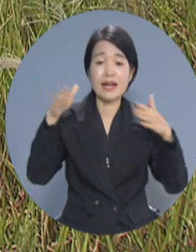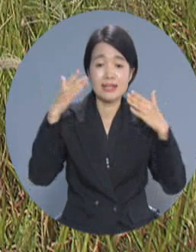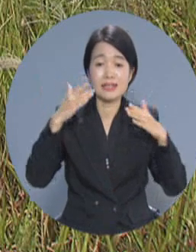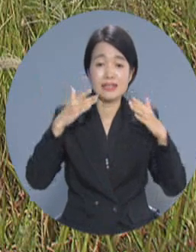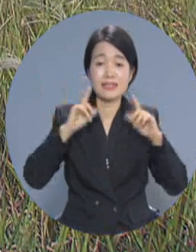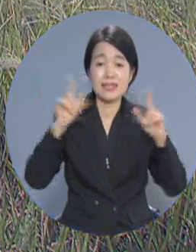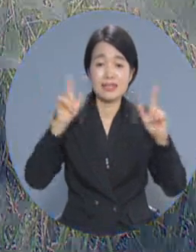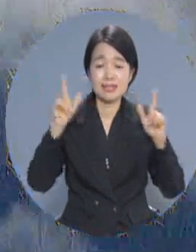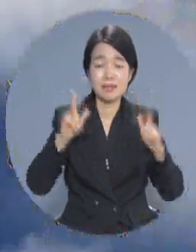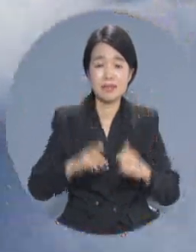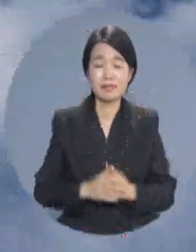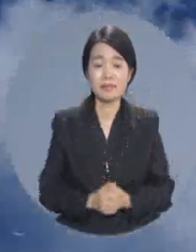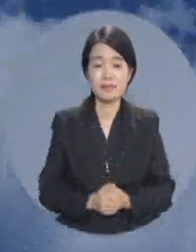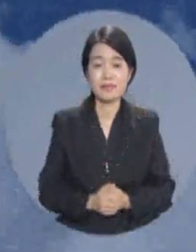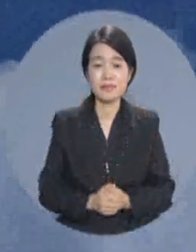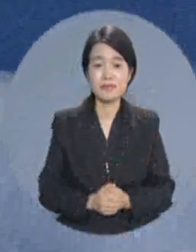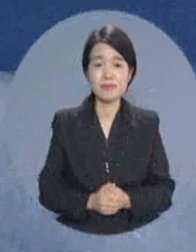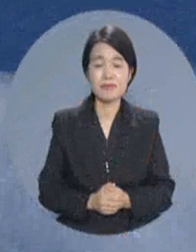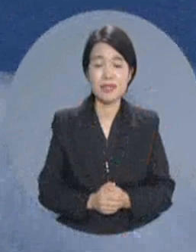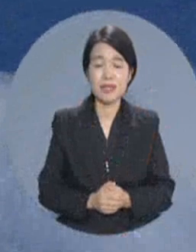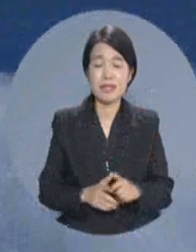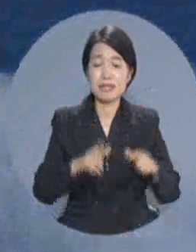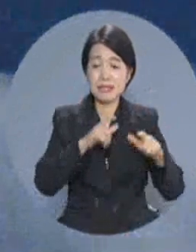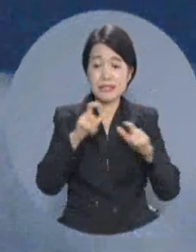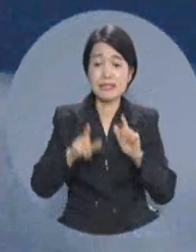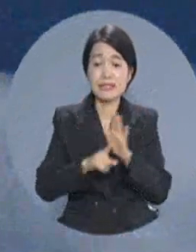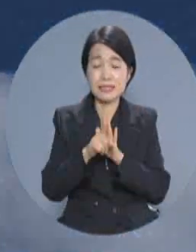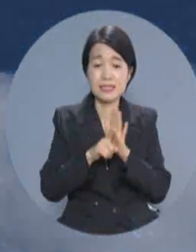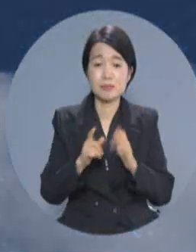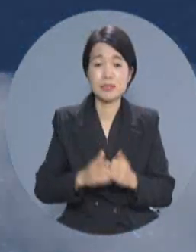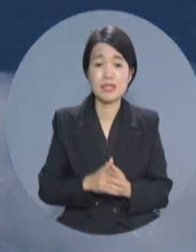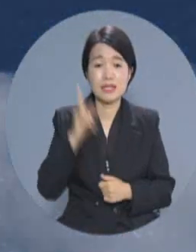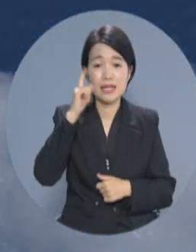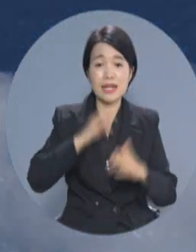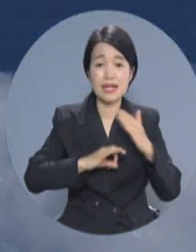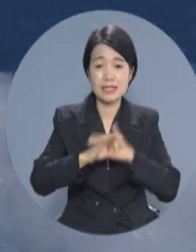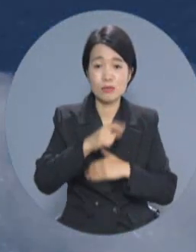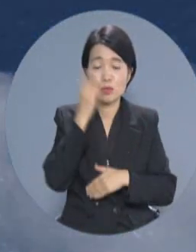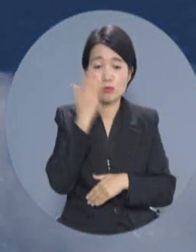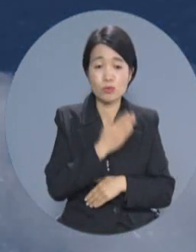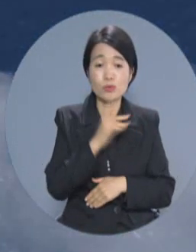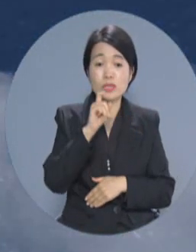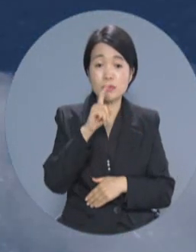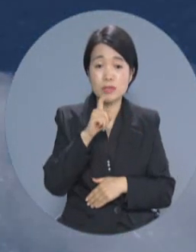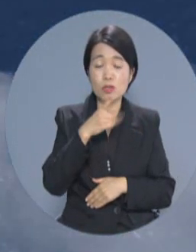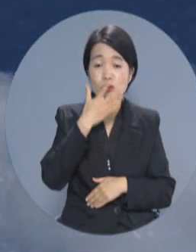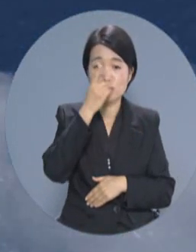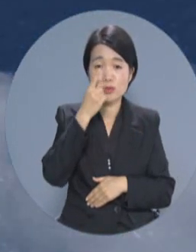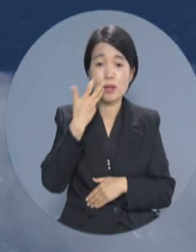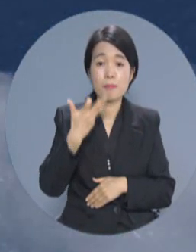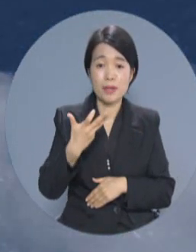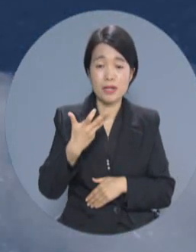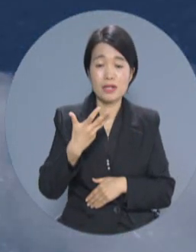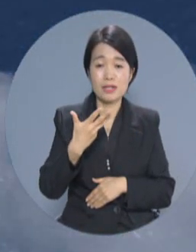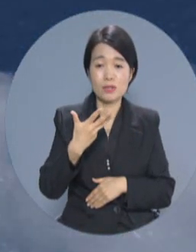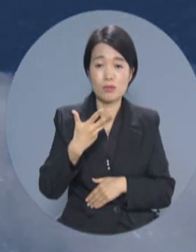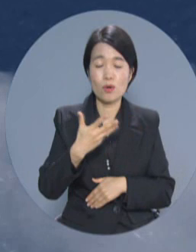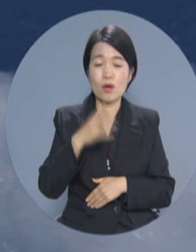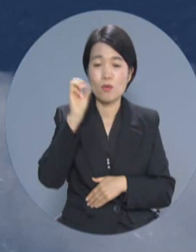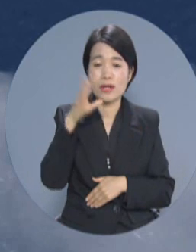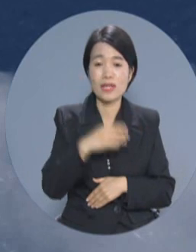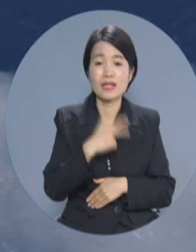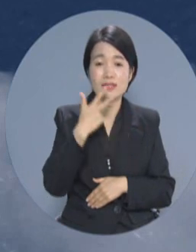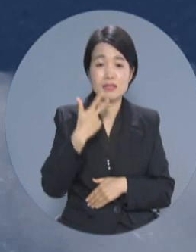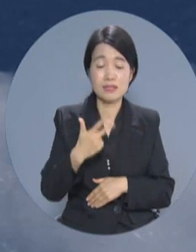날씨를 보이겠습니다. 자세한 지역별 기온 보겠습니다. 내일 아침 기온 여수 11도, 순천 8도, 광양 10도